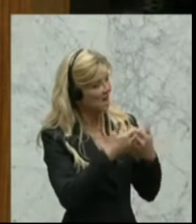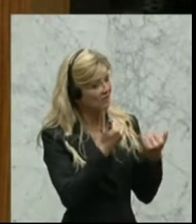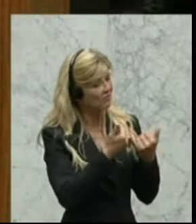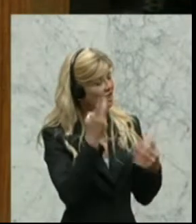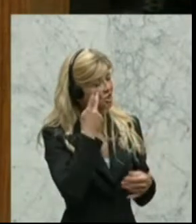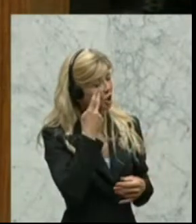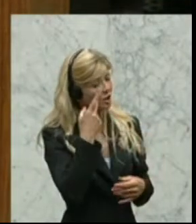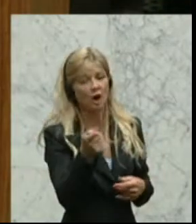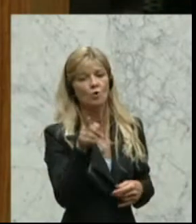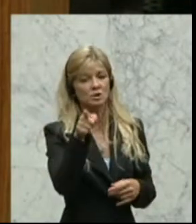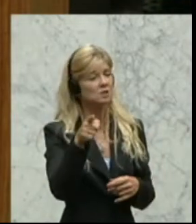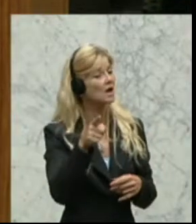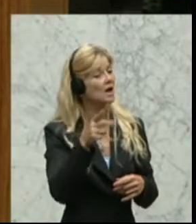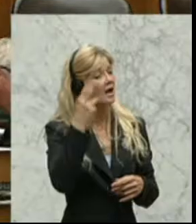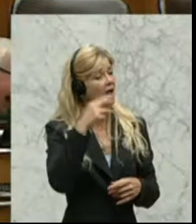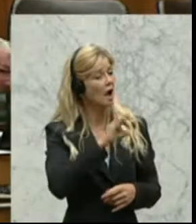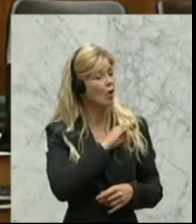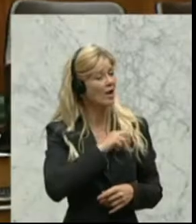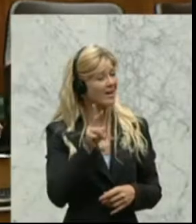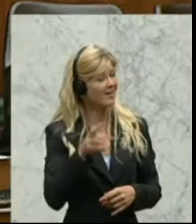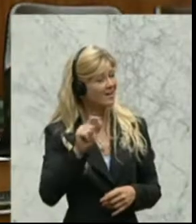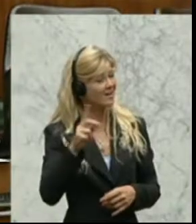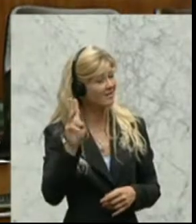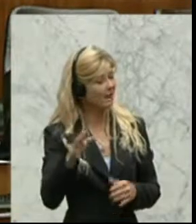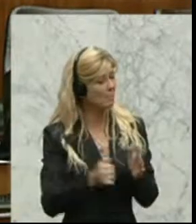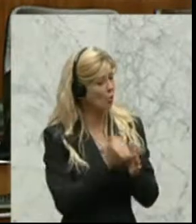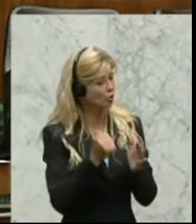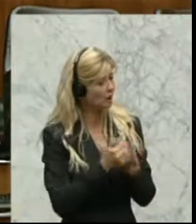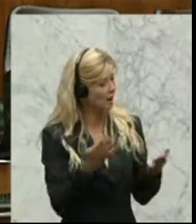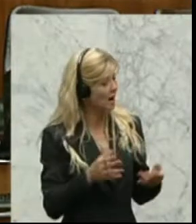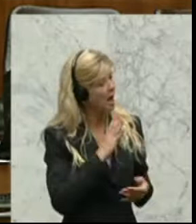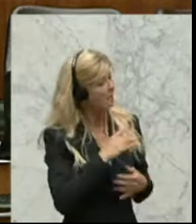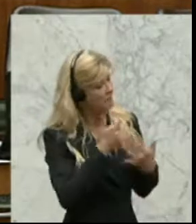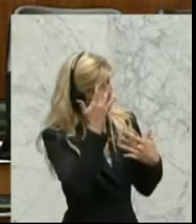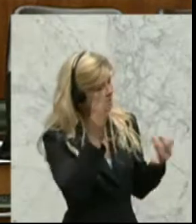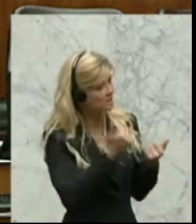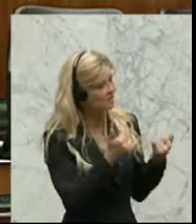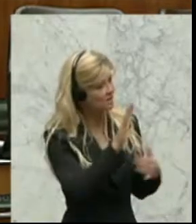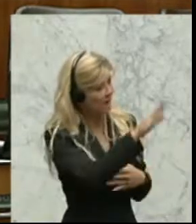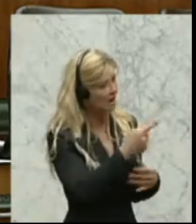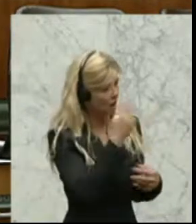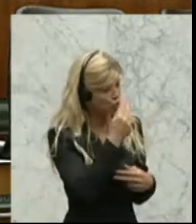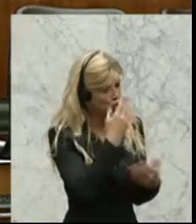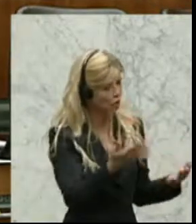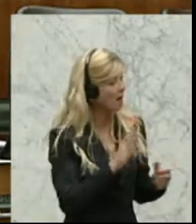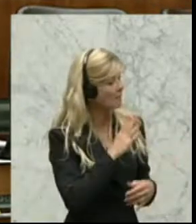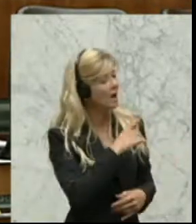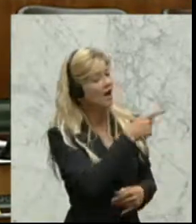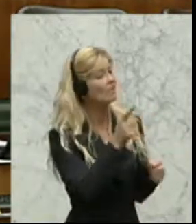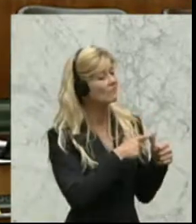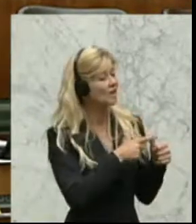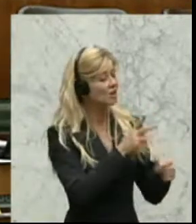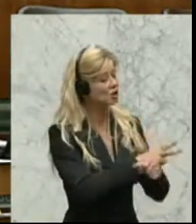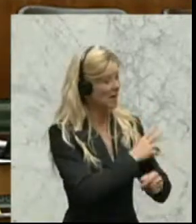nicht mehr da, ich weiß nicht, vielleicht ist sie Wolf ZIP 2 geschädigt, das kann ich nicht beurteilen. Aber sie hat beim Armin Wolf in der ZIP 2